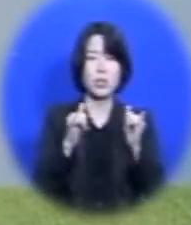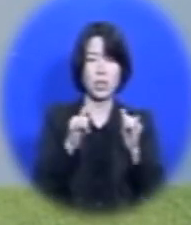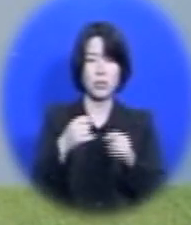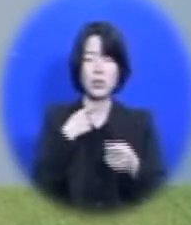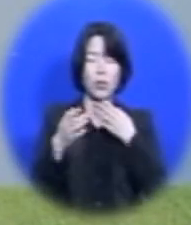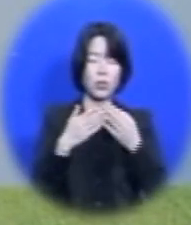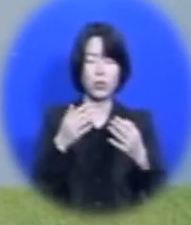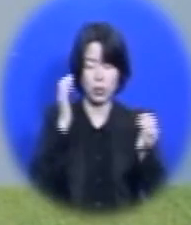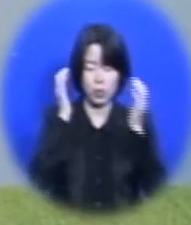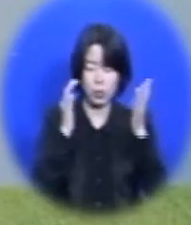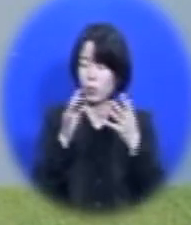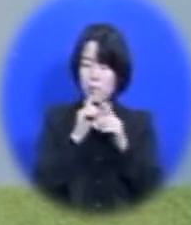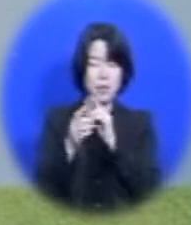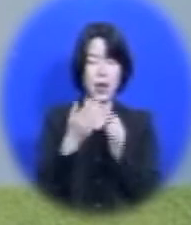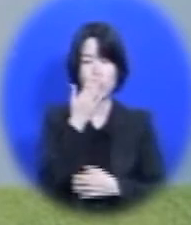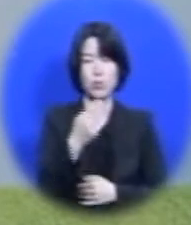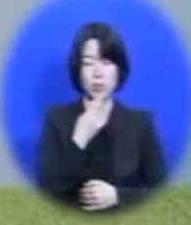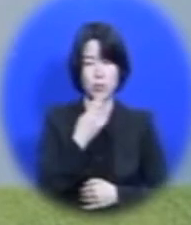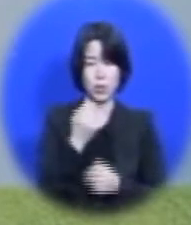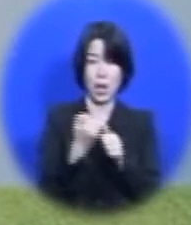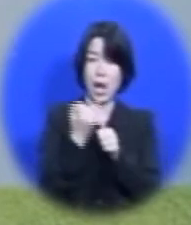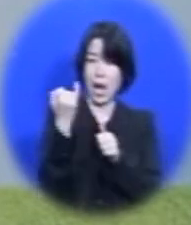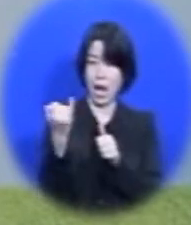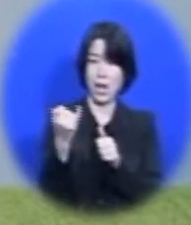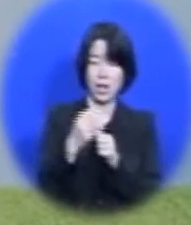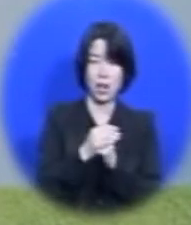말할 수가 없었습니다. 아내가